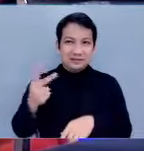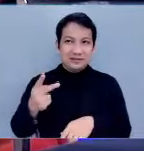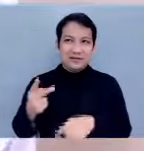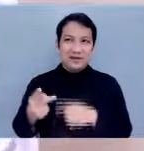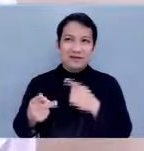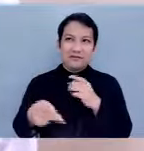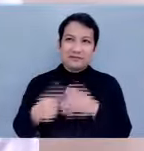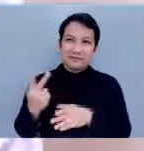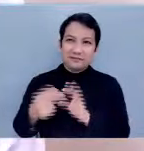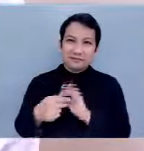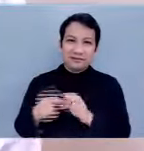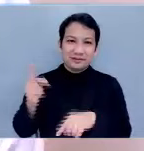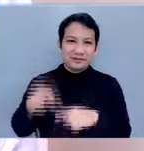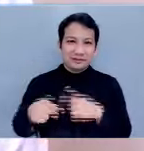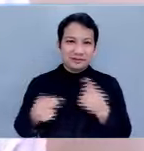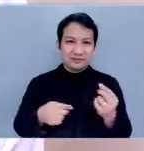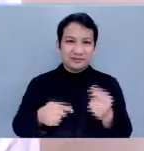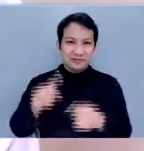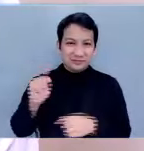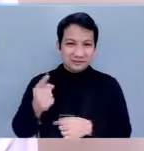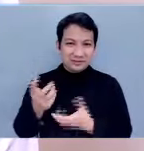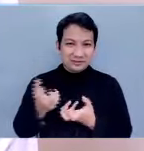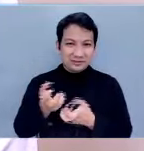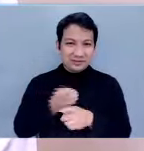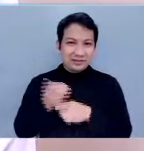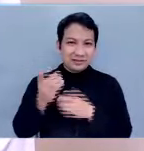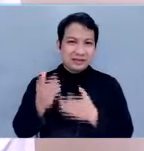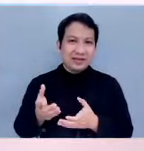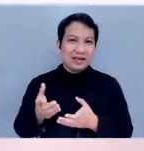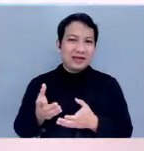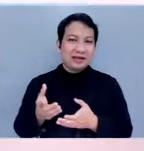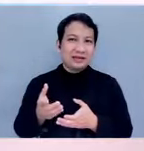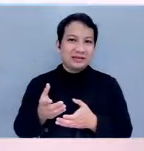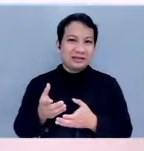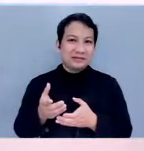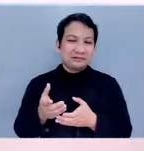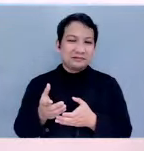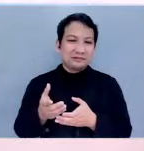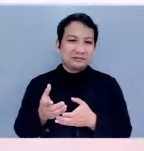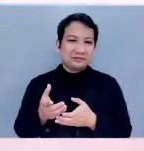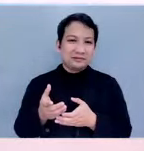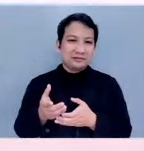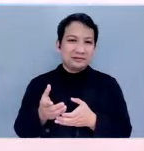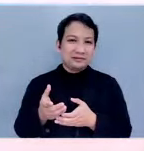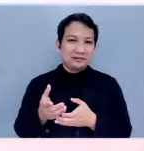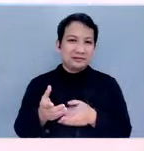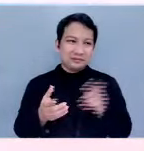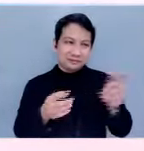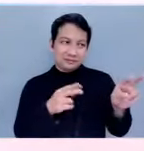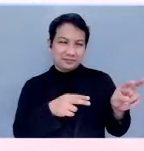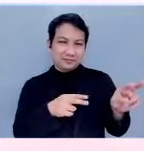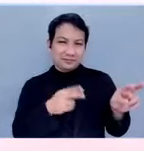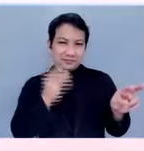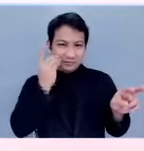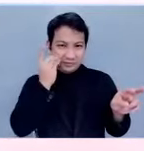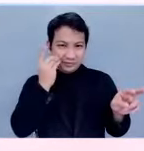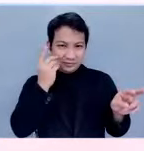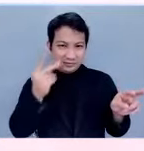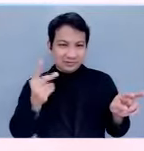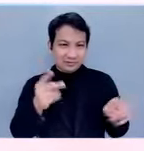mo nagawa yung gusto nung director, di ba? Pero nakita ko kay Donnie yung pagka-grasyosa niya